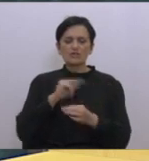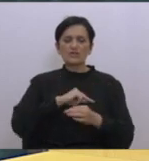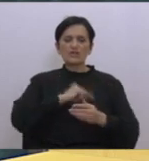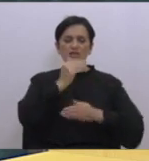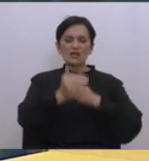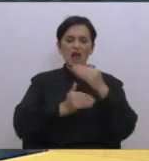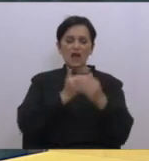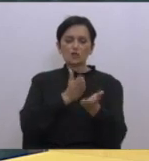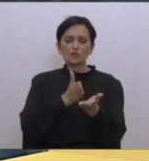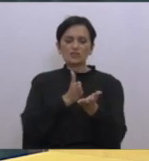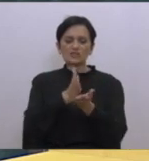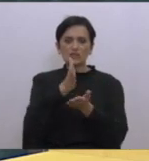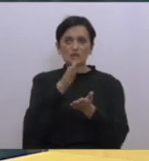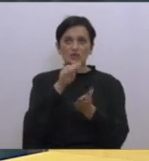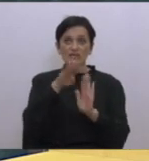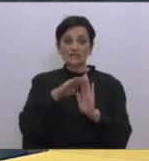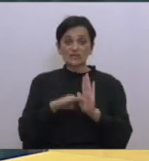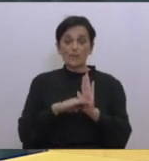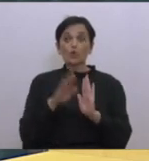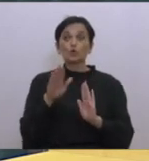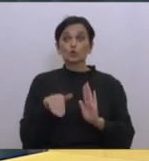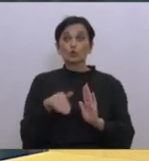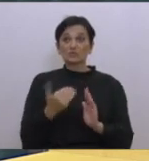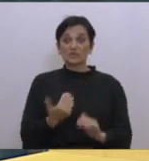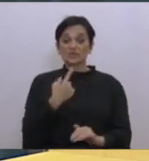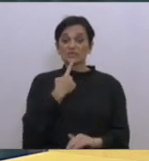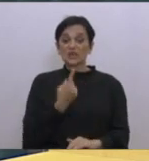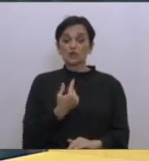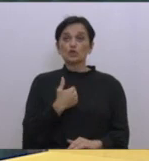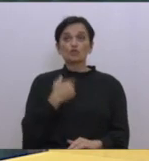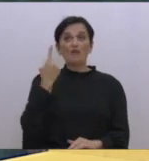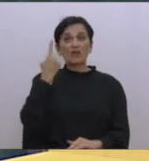წინსვლაზე ორიენტირებული სისტემა, თუმცა წელს ჩვენ